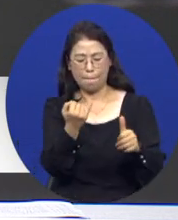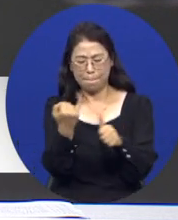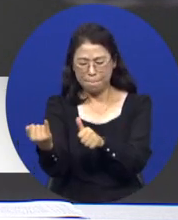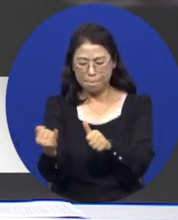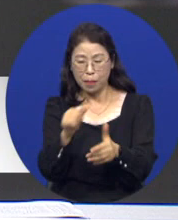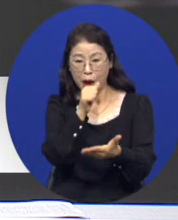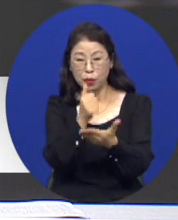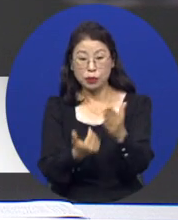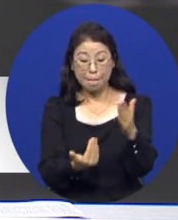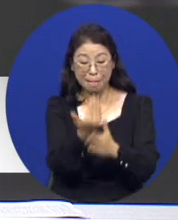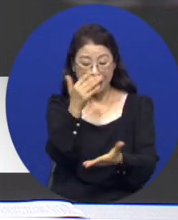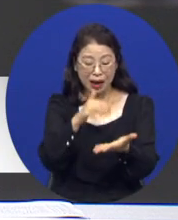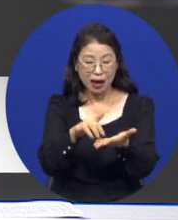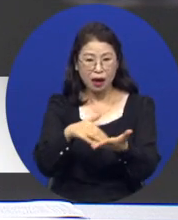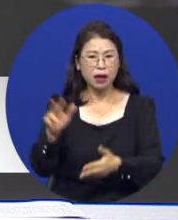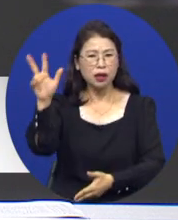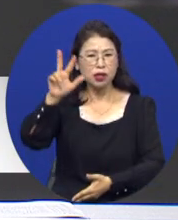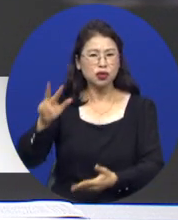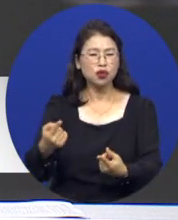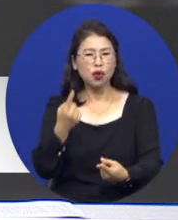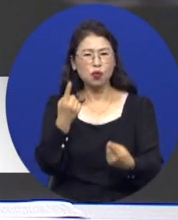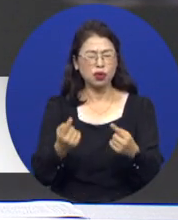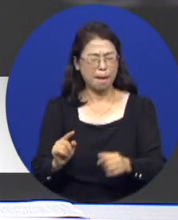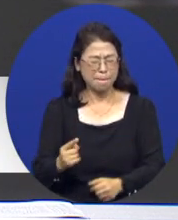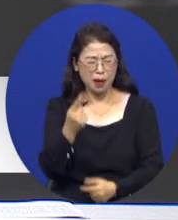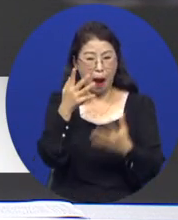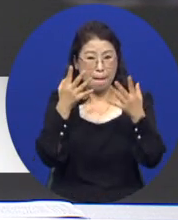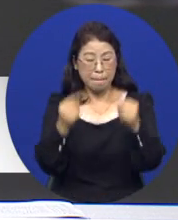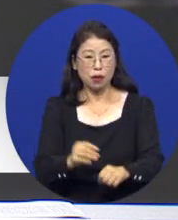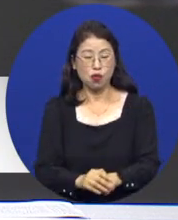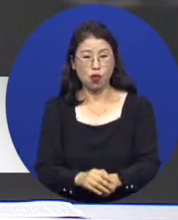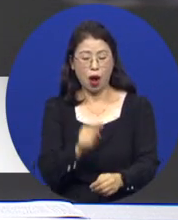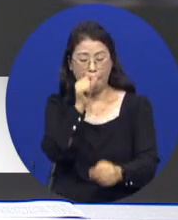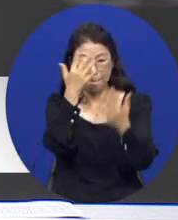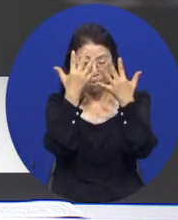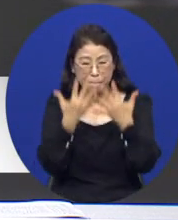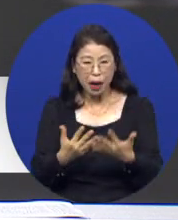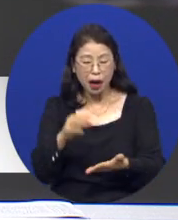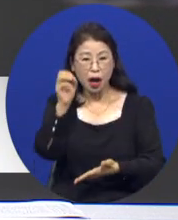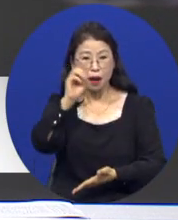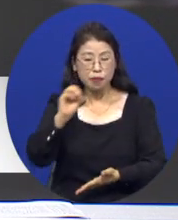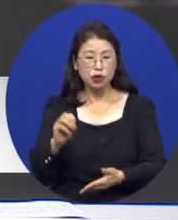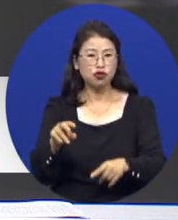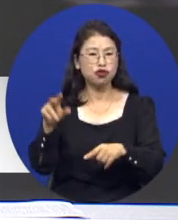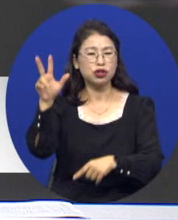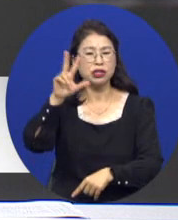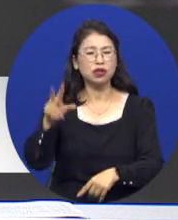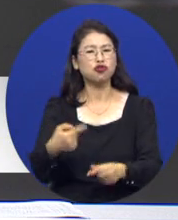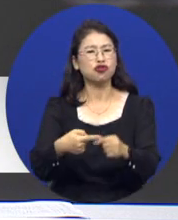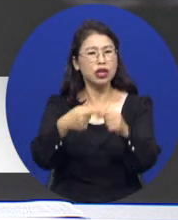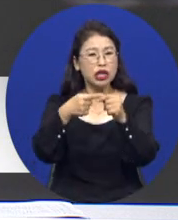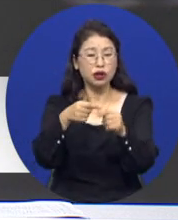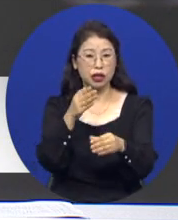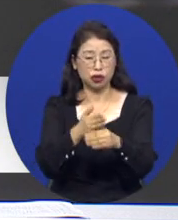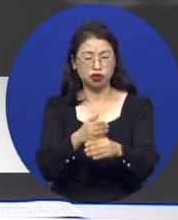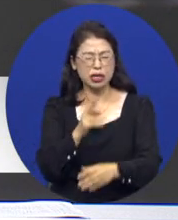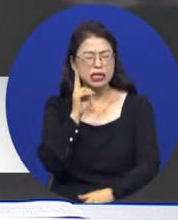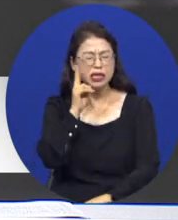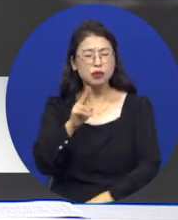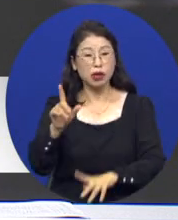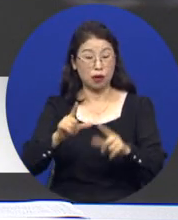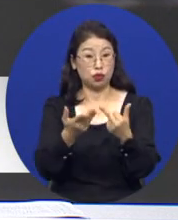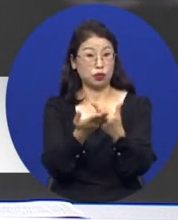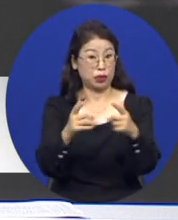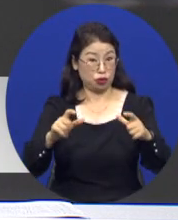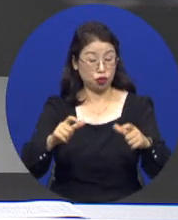스토킹범제 발생률은 다른 지역보다 훨씬 높고 유치장 수감 비율은 전국 최고일 정도로 심각한